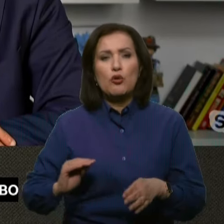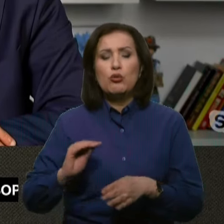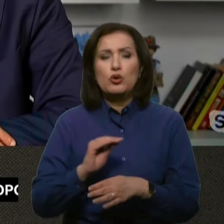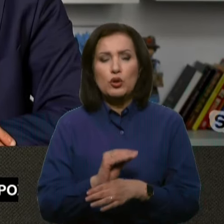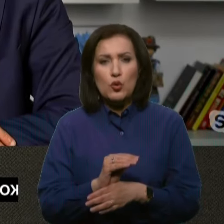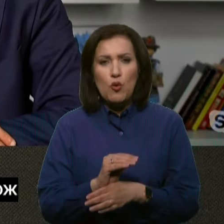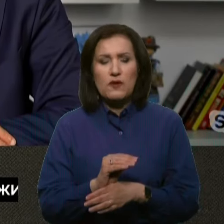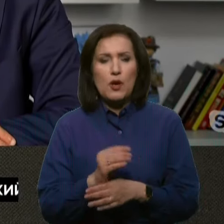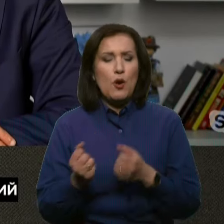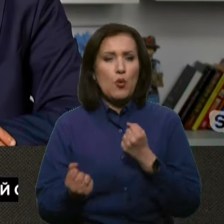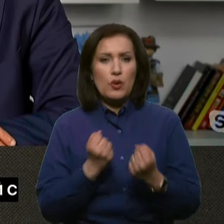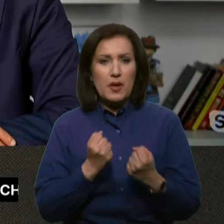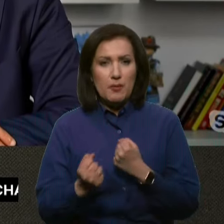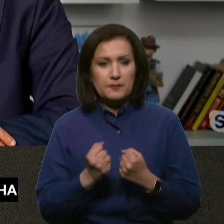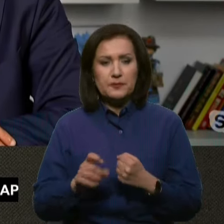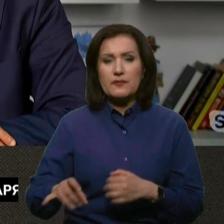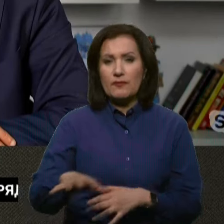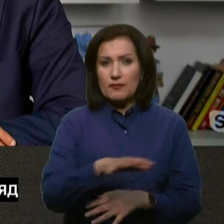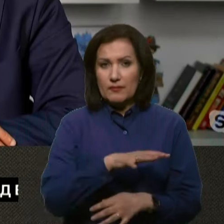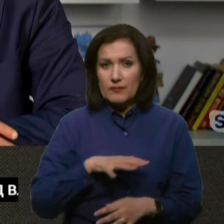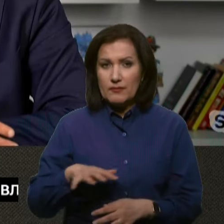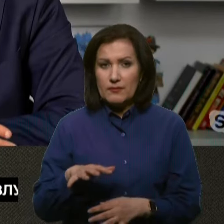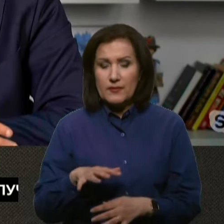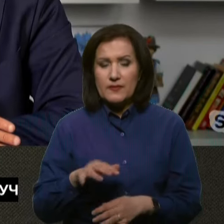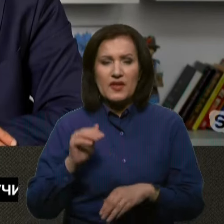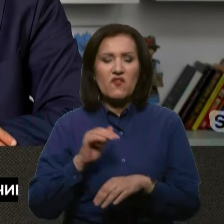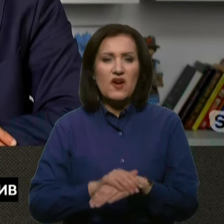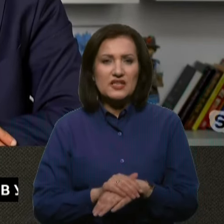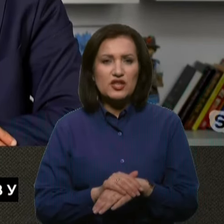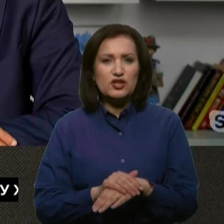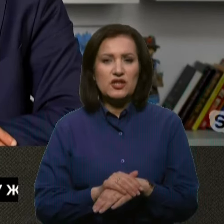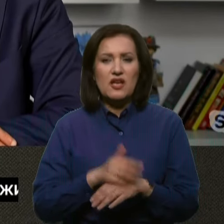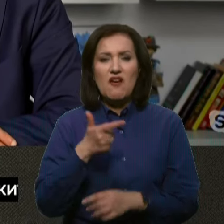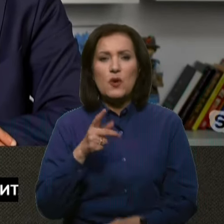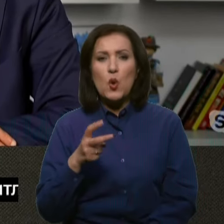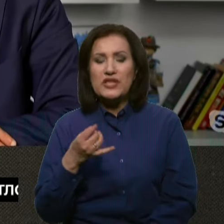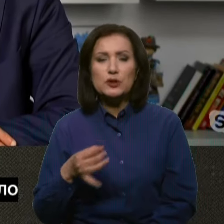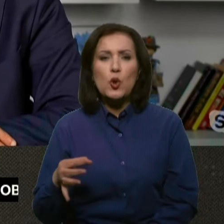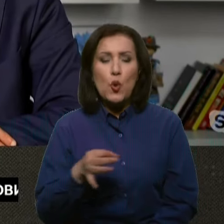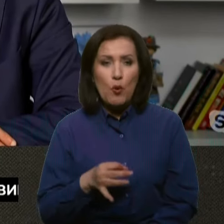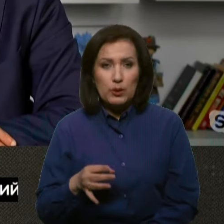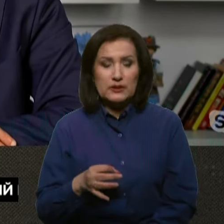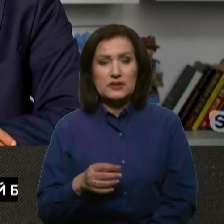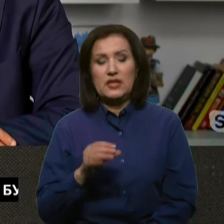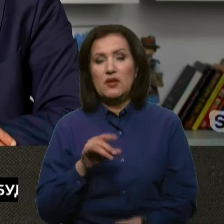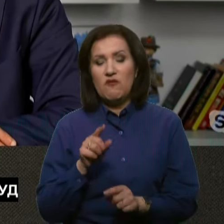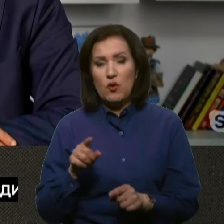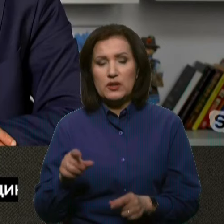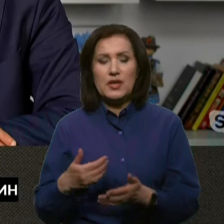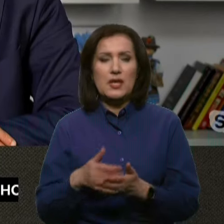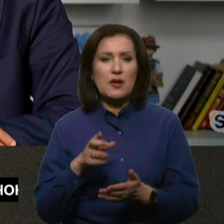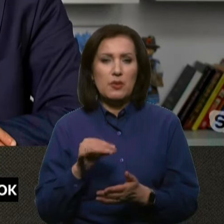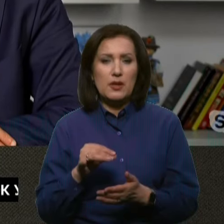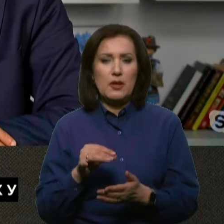дадатковы узмацняльны раён фактычна ў Гродзенскай вобласці. То есть яны як